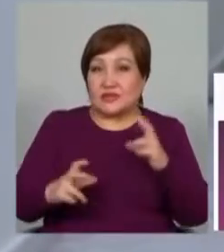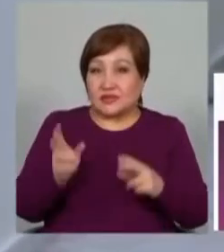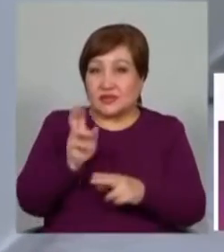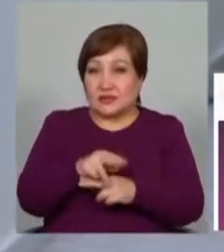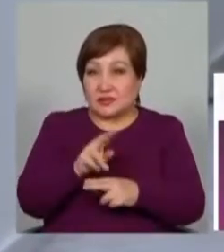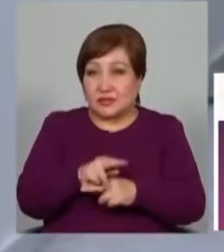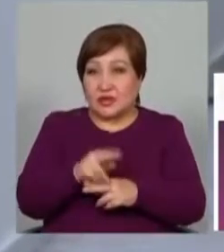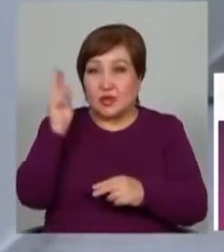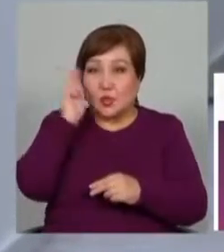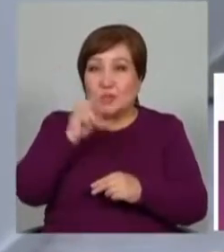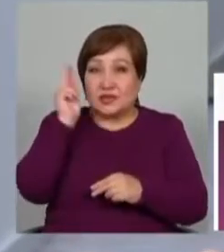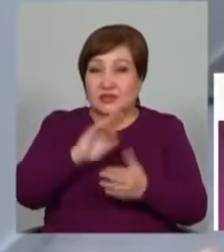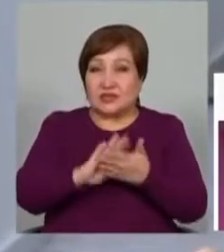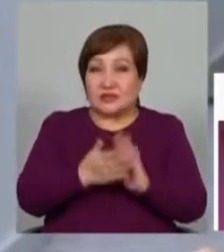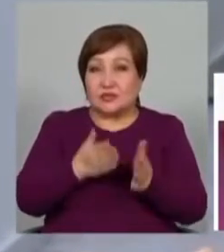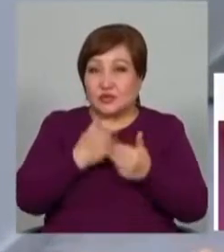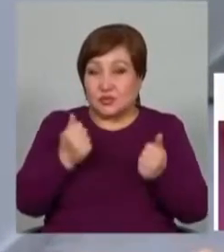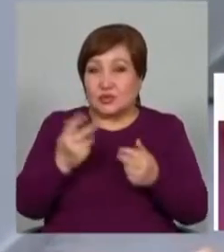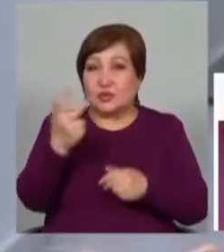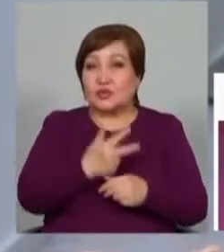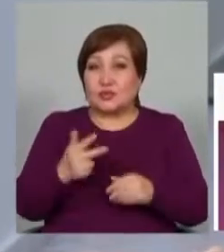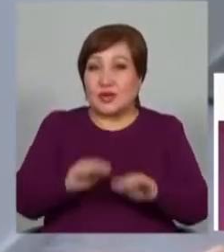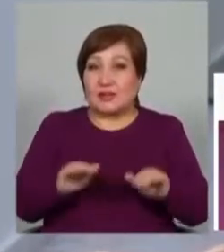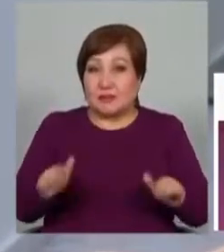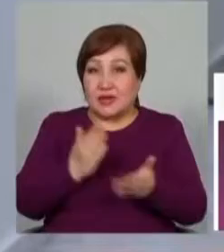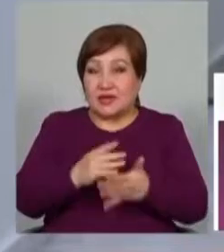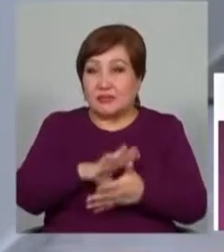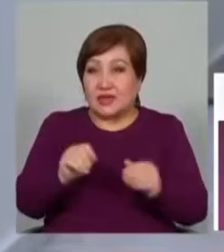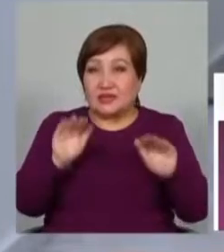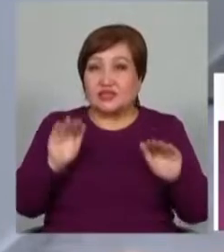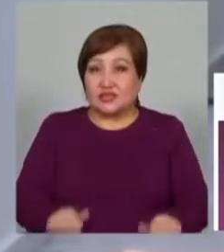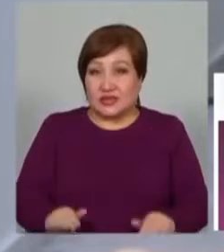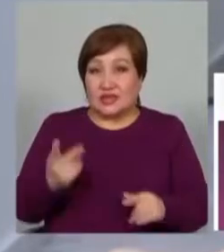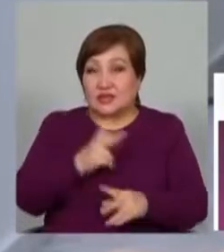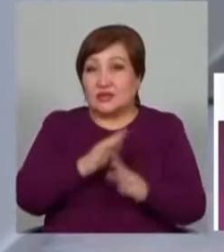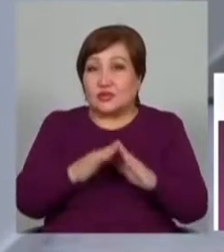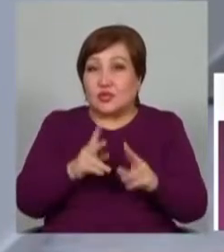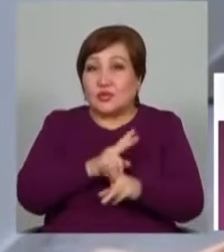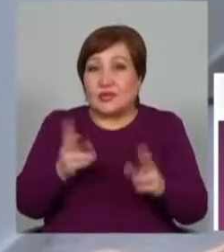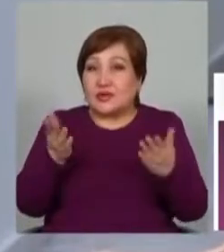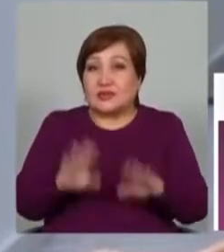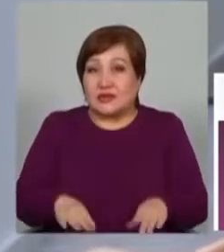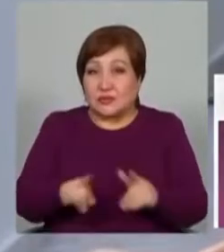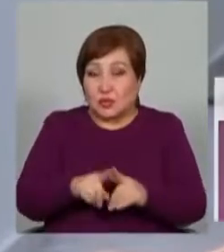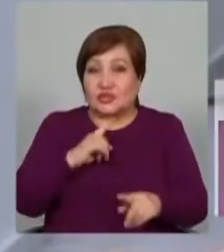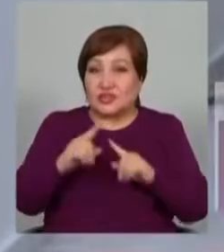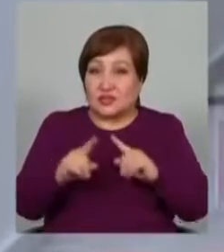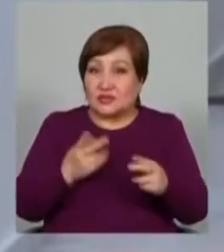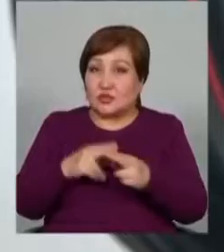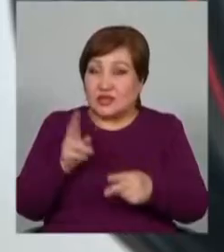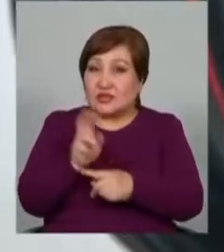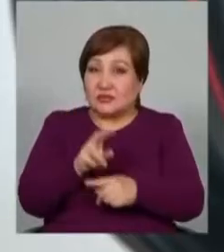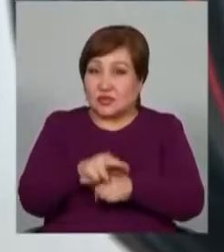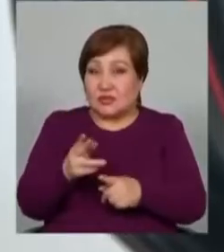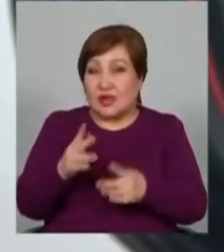оқитын жағдайым жоқ. Үш балам бар, бәрі кішкентай. Үйде қалдыратын ешкім болмаған соң бүгінгі жинақ Алысқада көтеріп келіп отырмын.